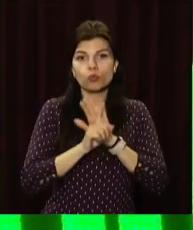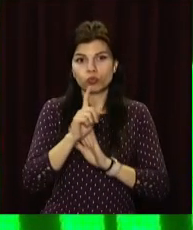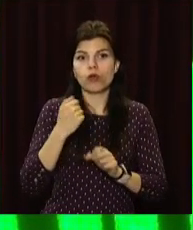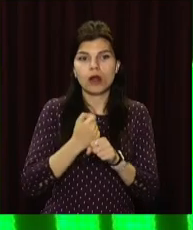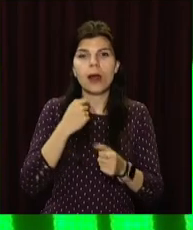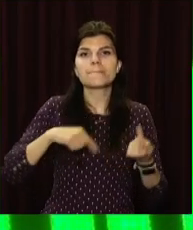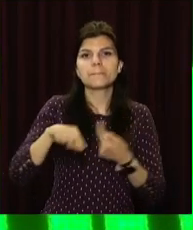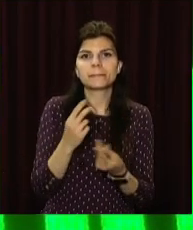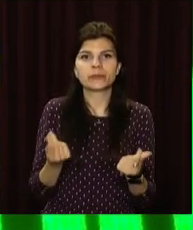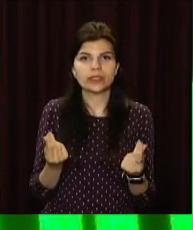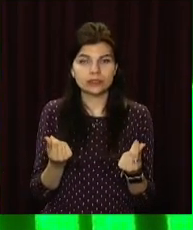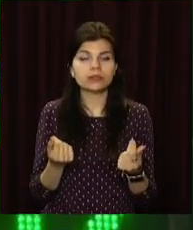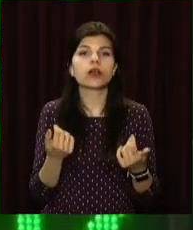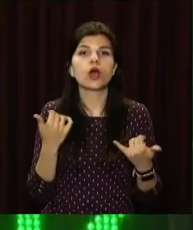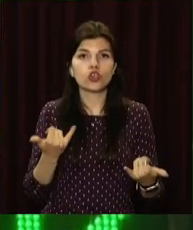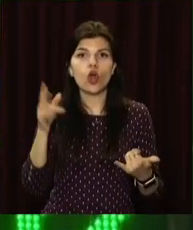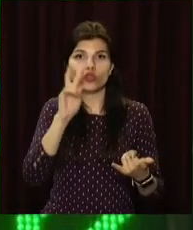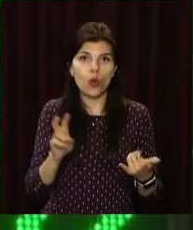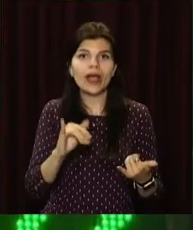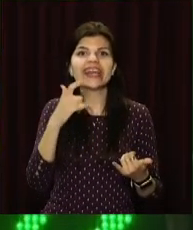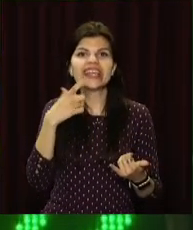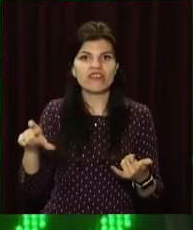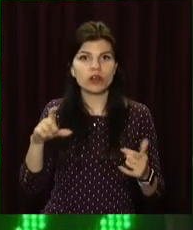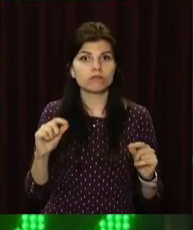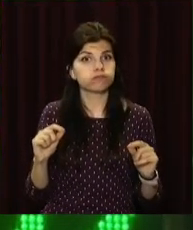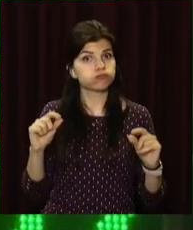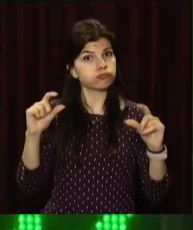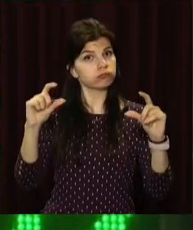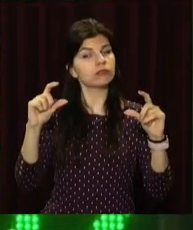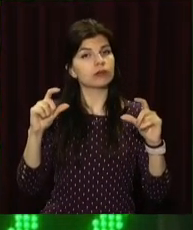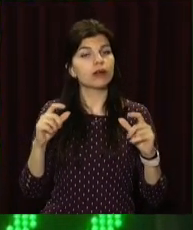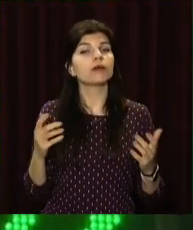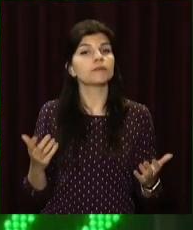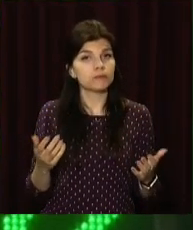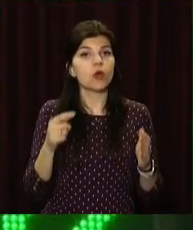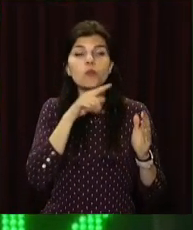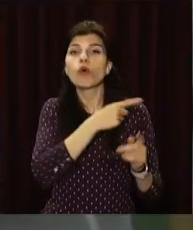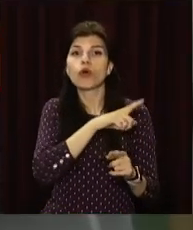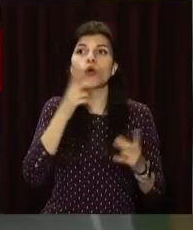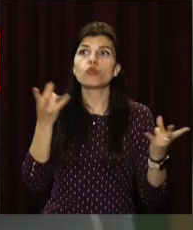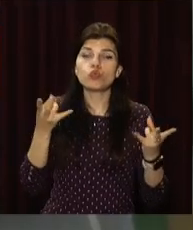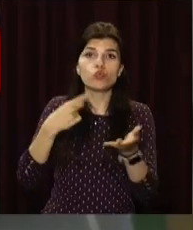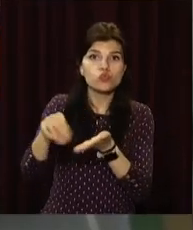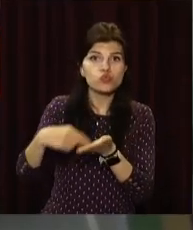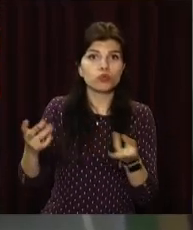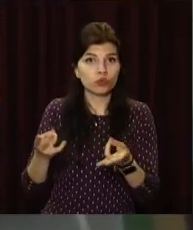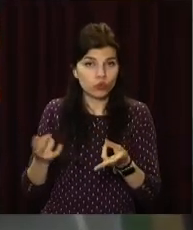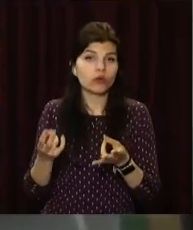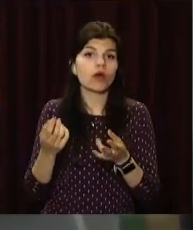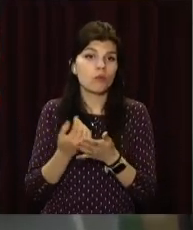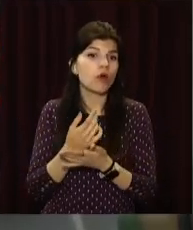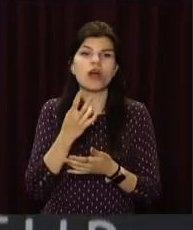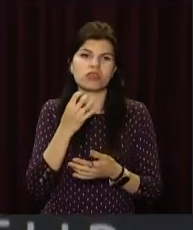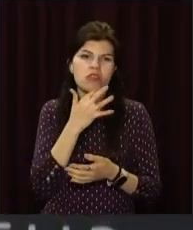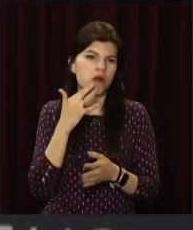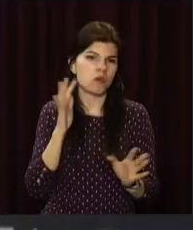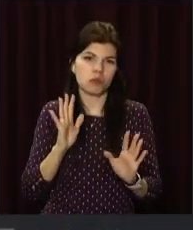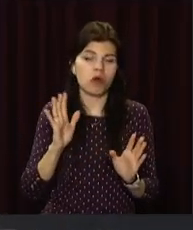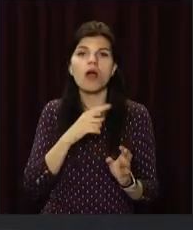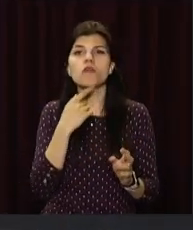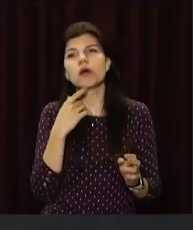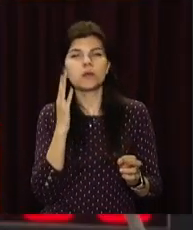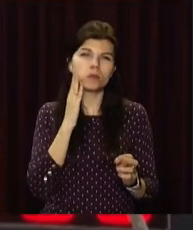працювати бізнес. Тож попит на долар та євро збільшився і, як наслідок, курс виріс. Хоч і не набагато. Щодо прогнозів,